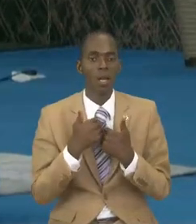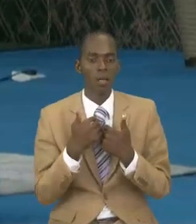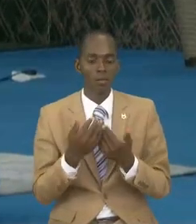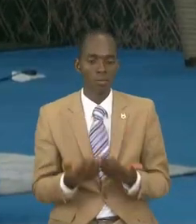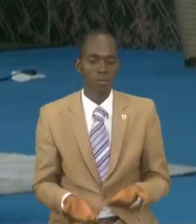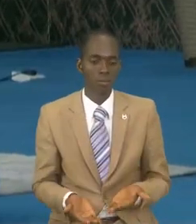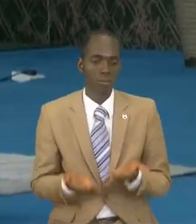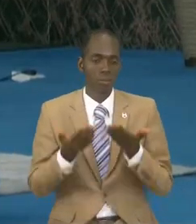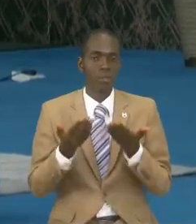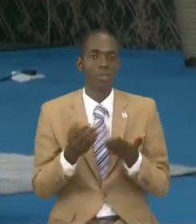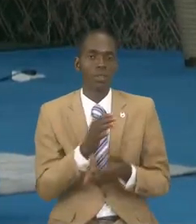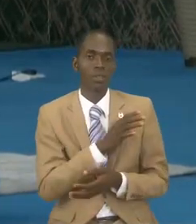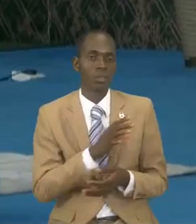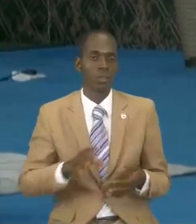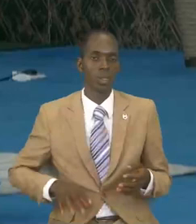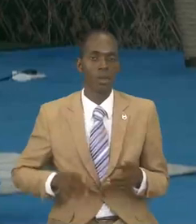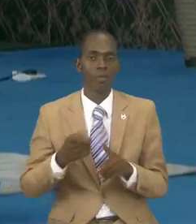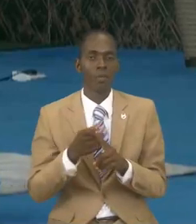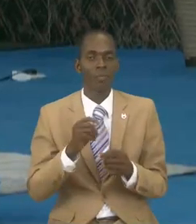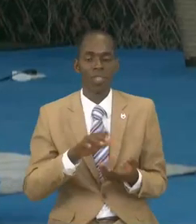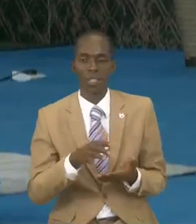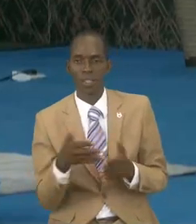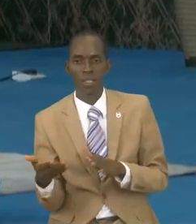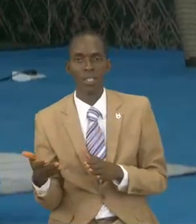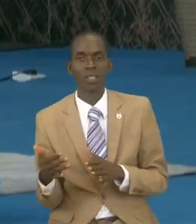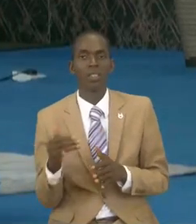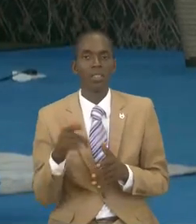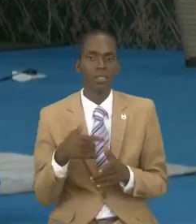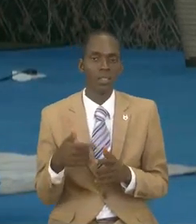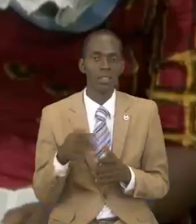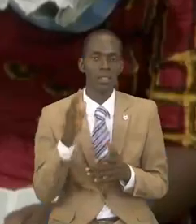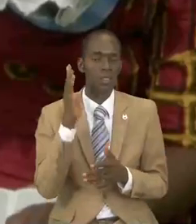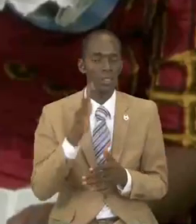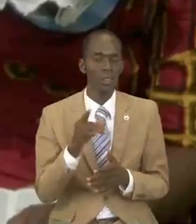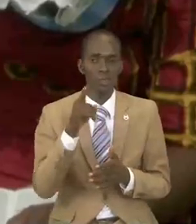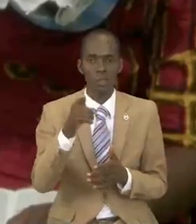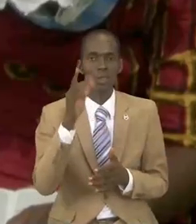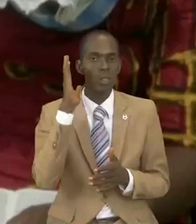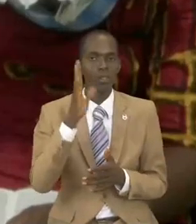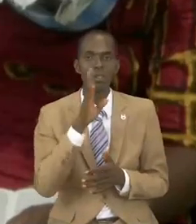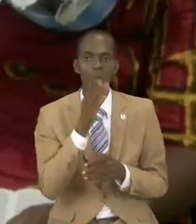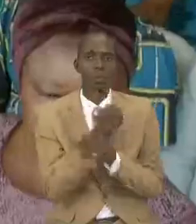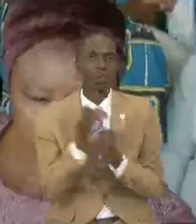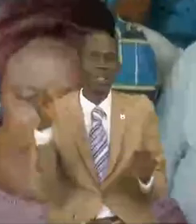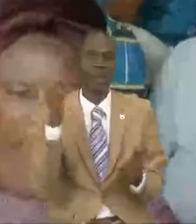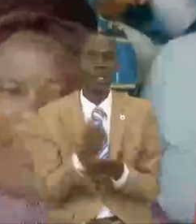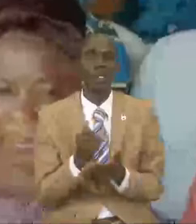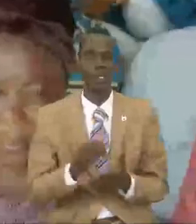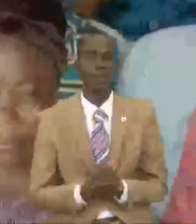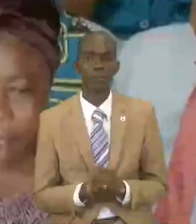l'a ressuscité des morts, et puis tu seras sauvé.